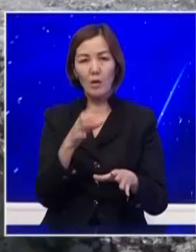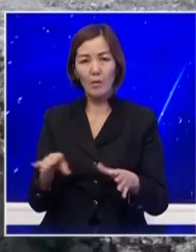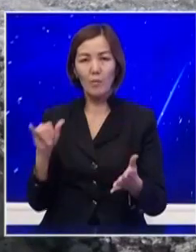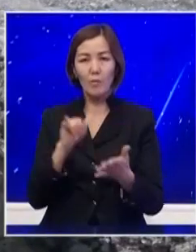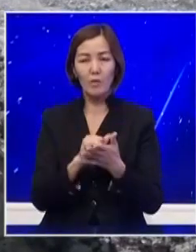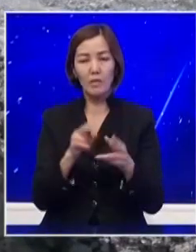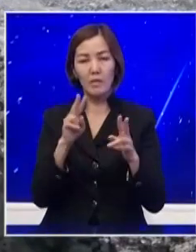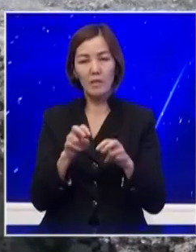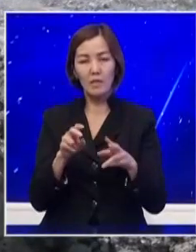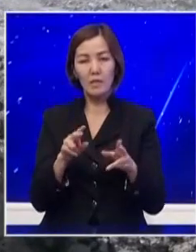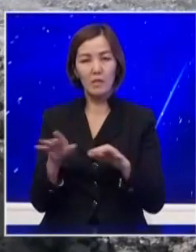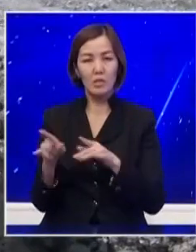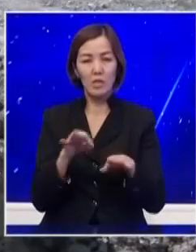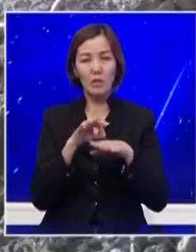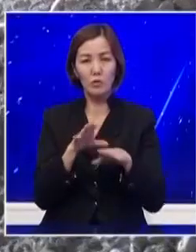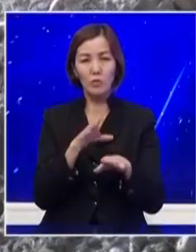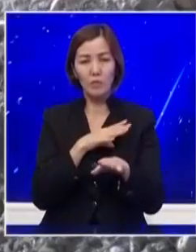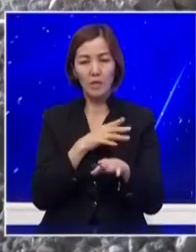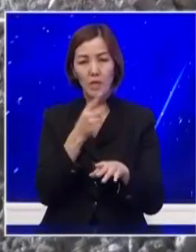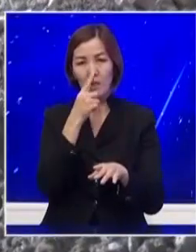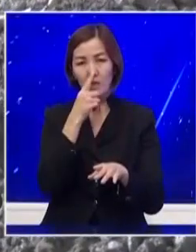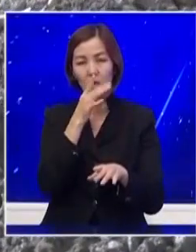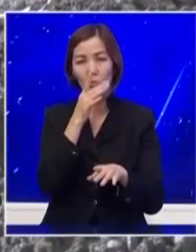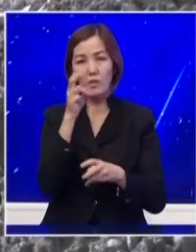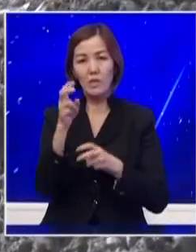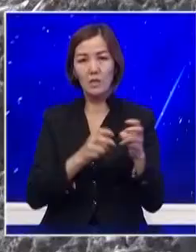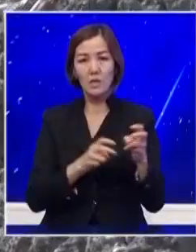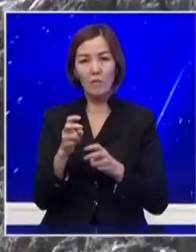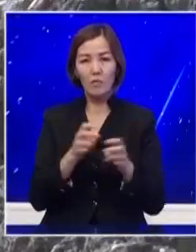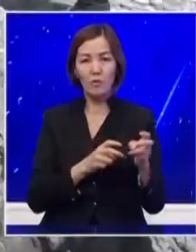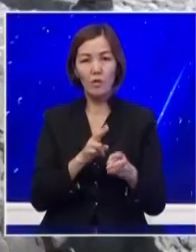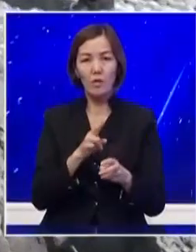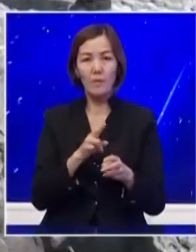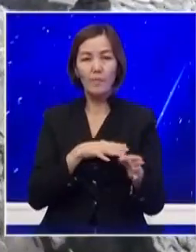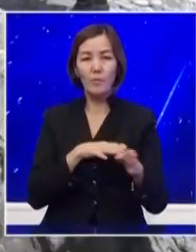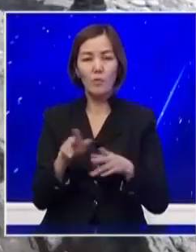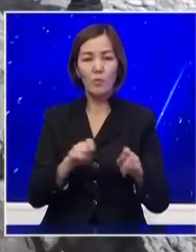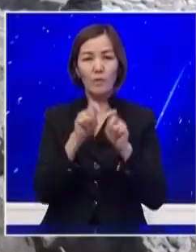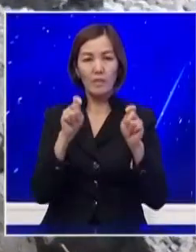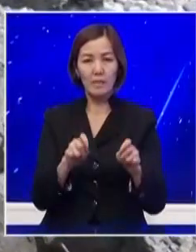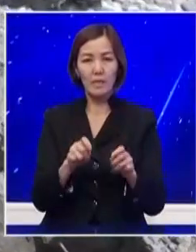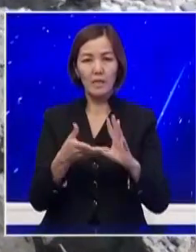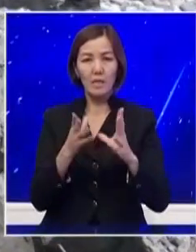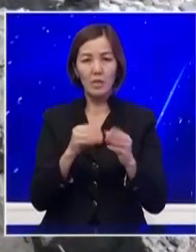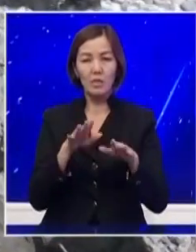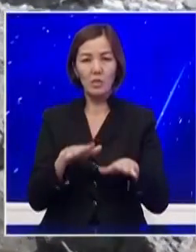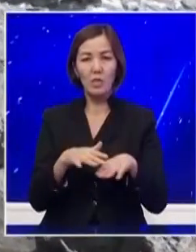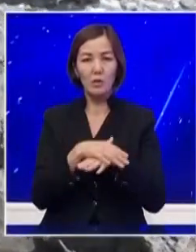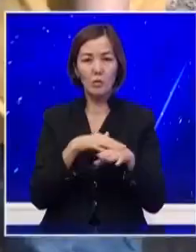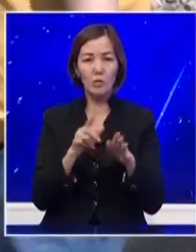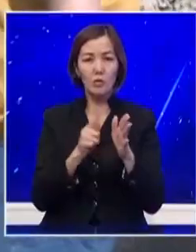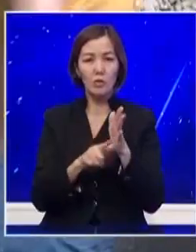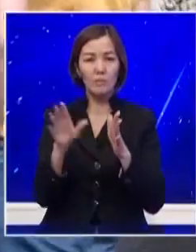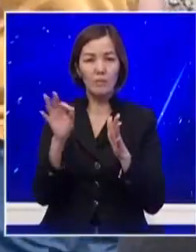алдында тексеріс шаралары жүріп жатыр. Жақын арада зауыт өндірістік конвейерді толығымен іске қосылады. Нәтижесінде